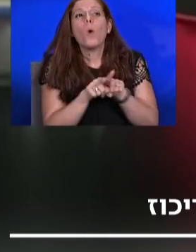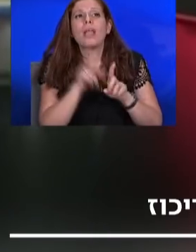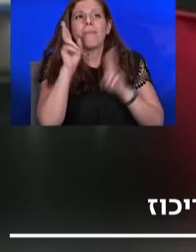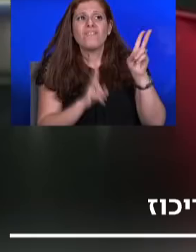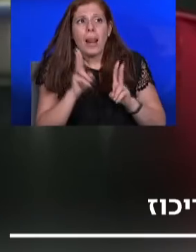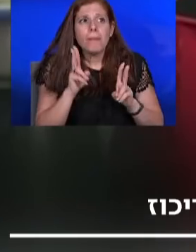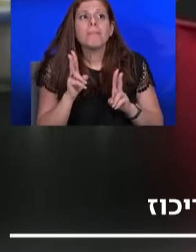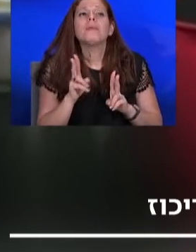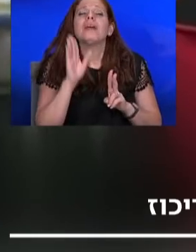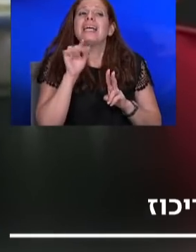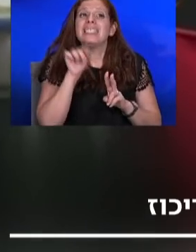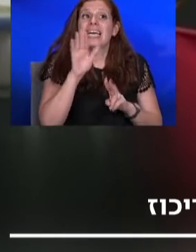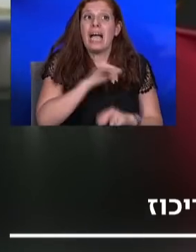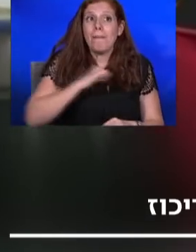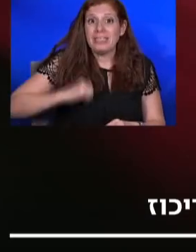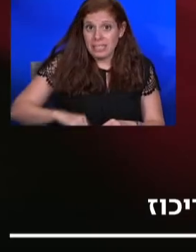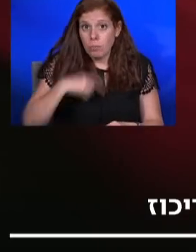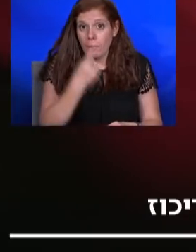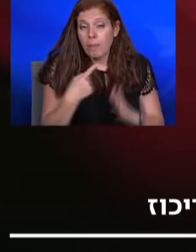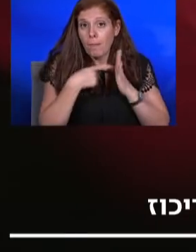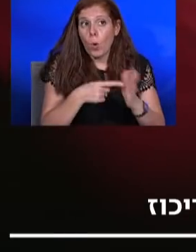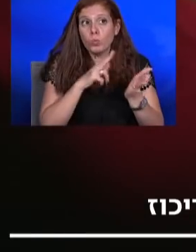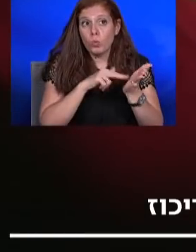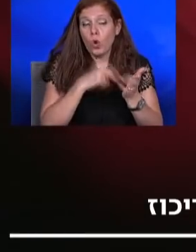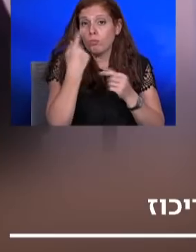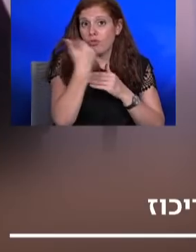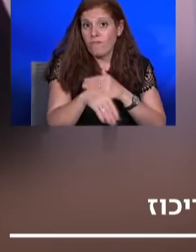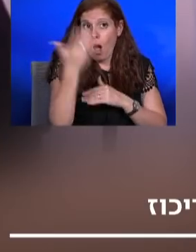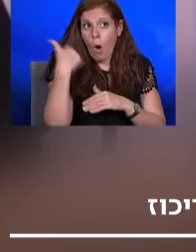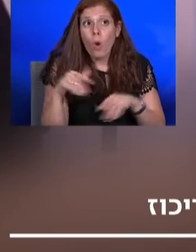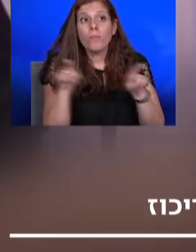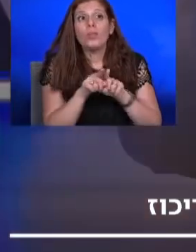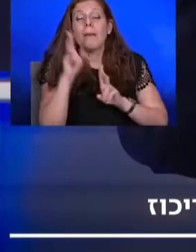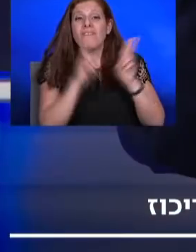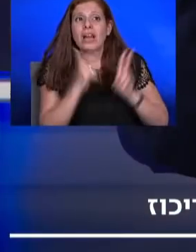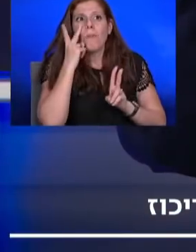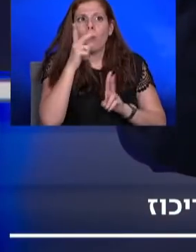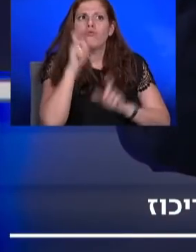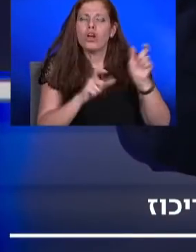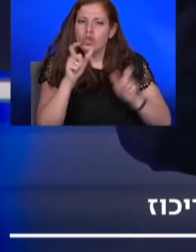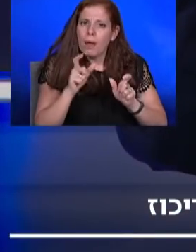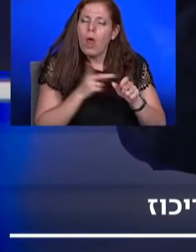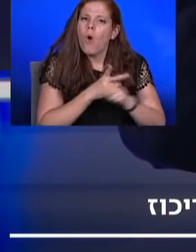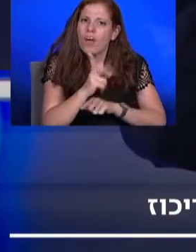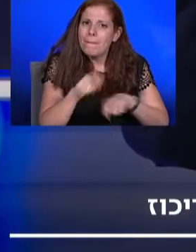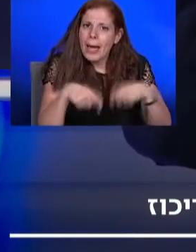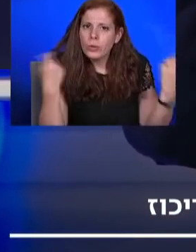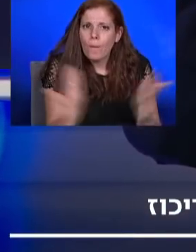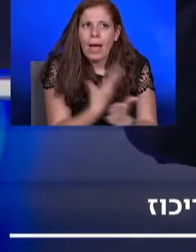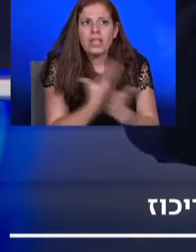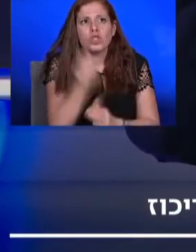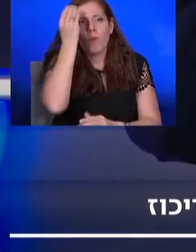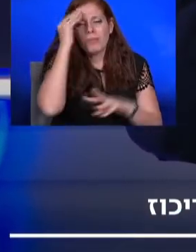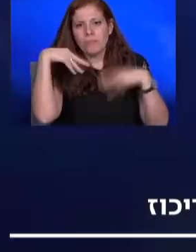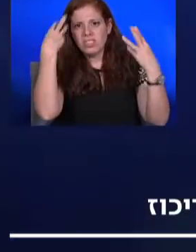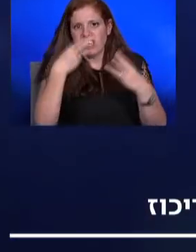הם הראו לנו תמונות בשבוע האחרון שהגיעו מאותם מפעלים. אנחנו רואים שהאנשים האלה עוברים חינוך מחדש, הם לומדים מנדרינית והם לומדים בהמנון הסיני, הם לומדים על